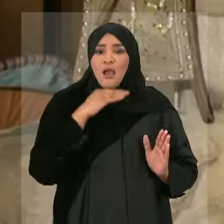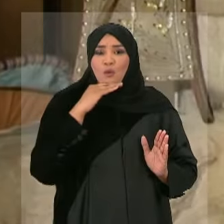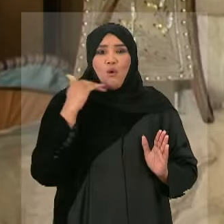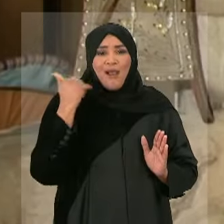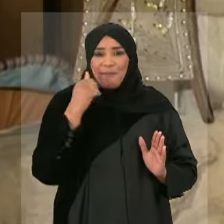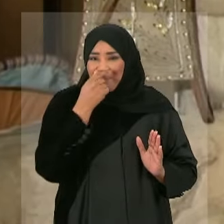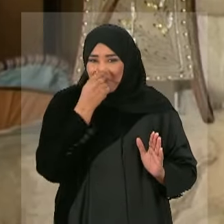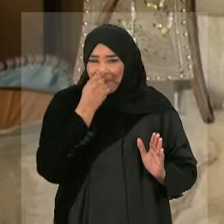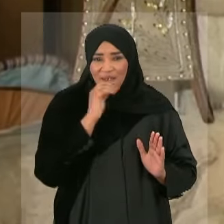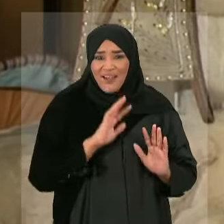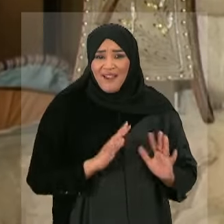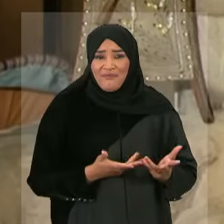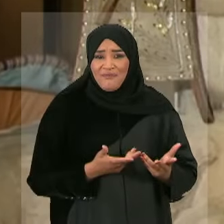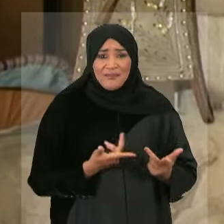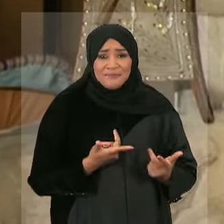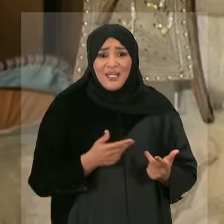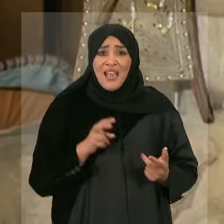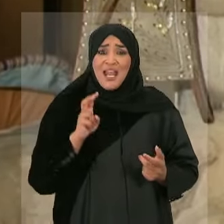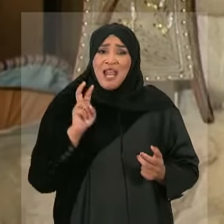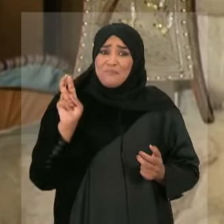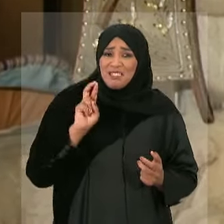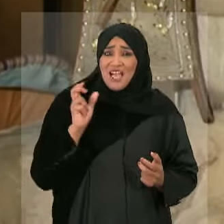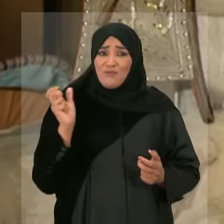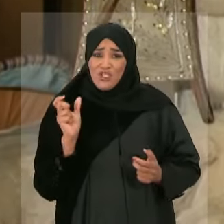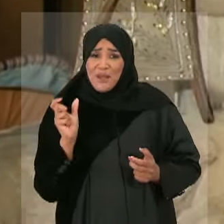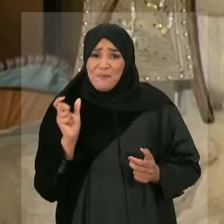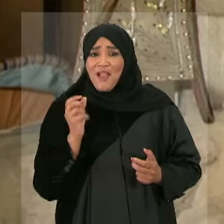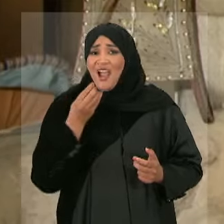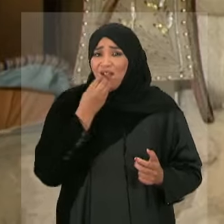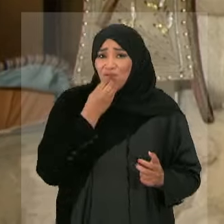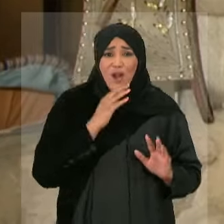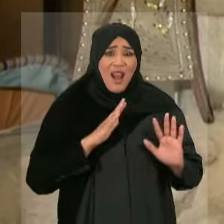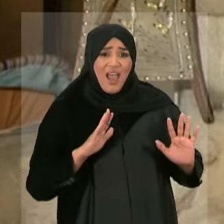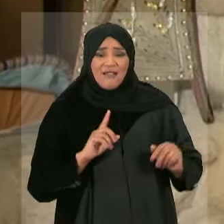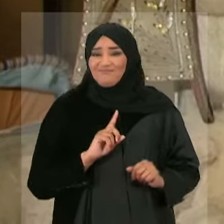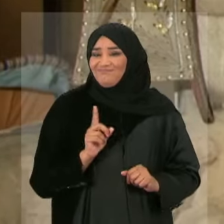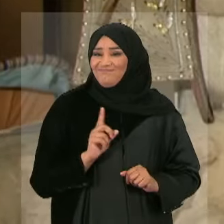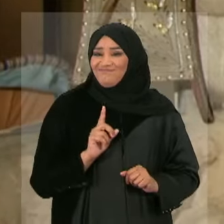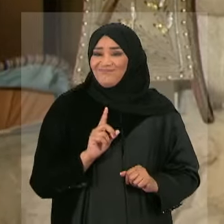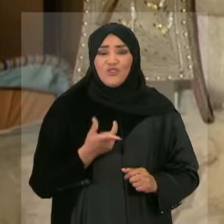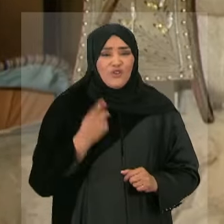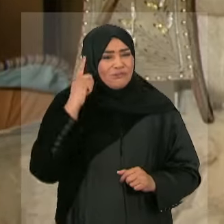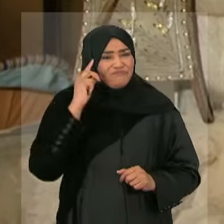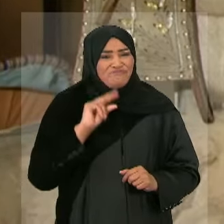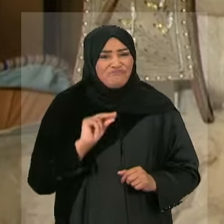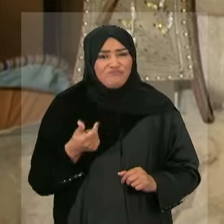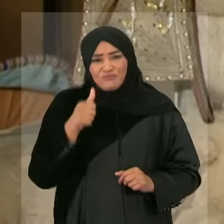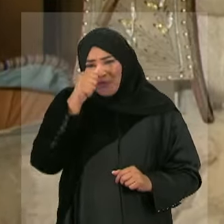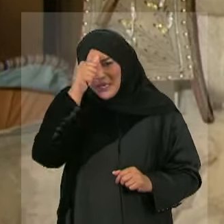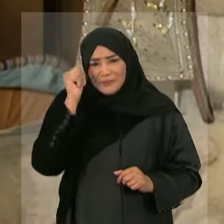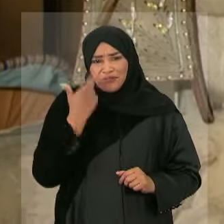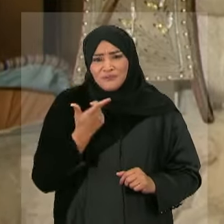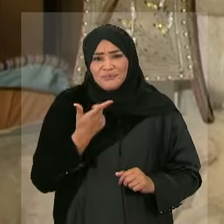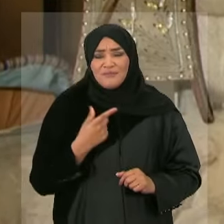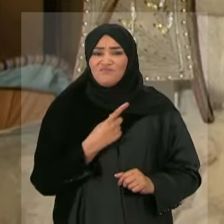مسلمين مسيحيين أفطروا ما أفطروش، لكن أنا أذكر دائماً ما أنت دائماً حتى الريحة الحلوة بدك شوية تهزها